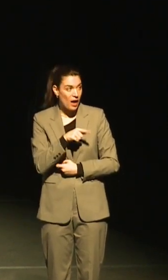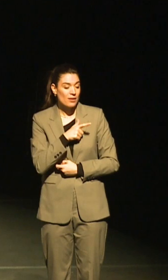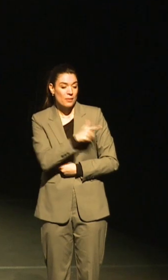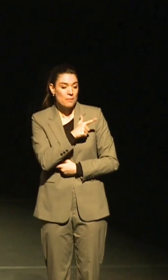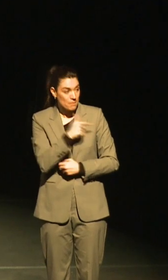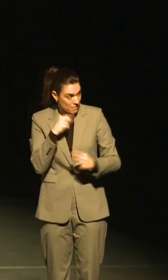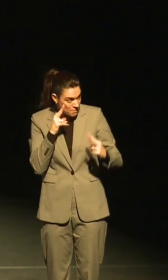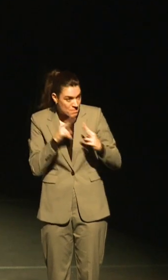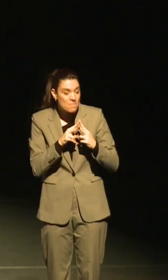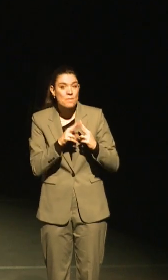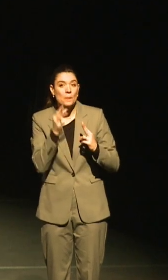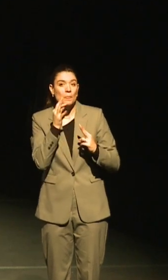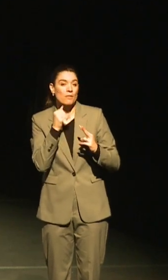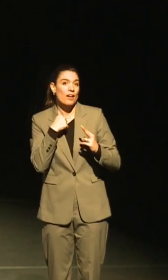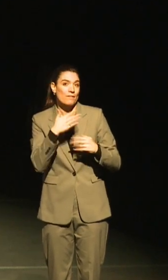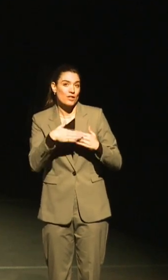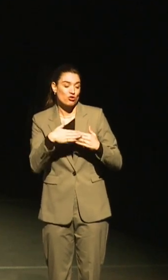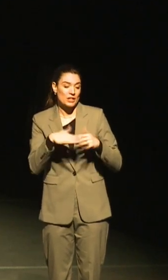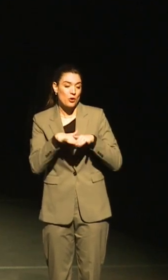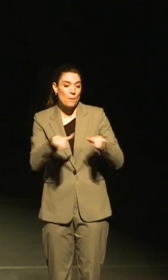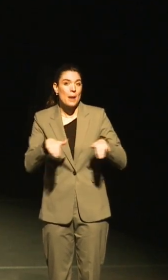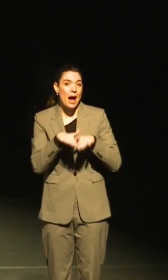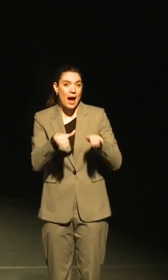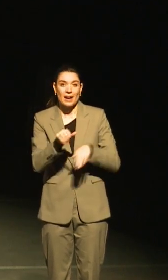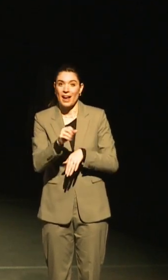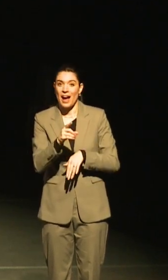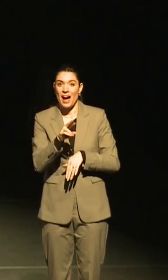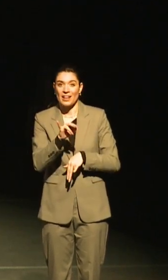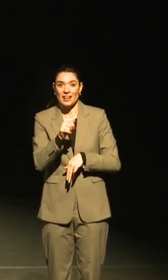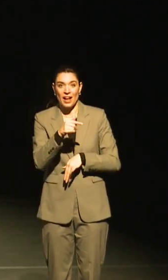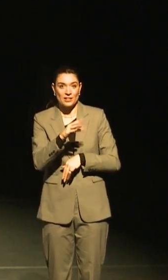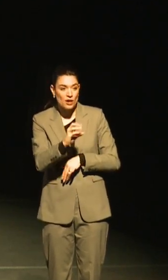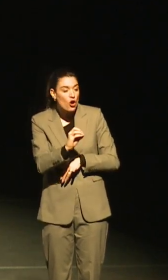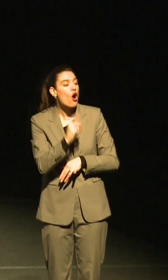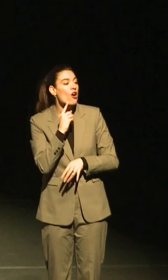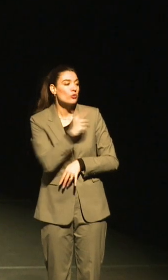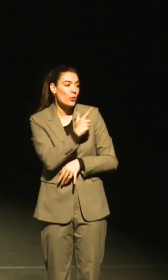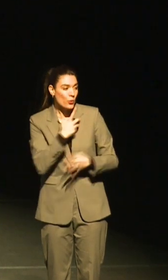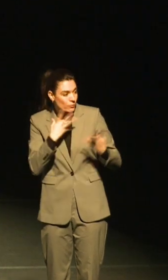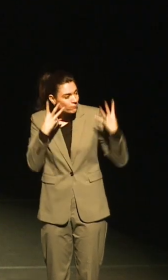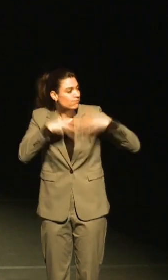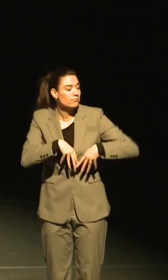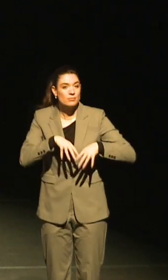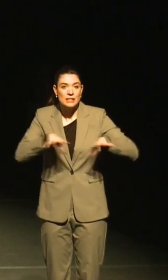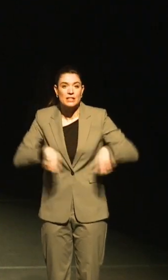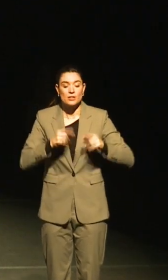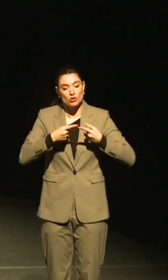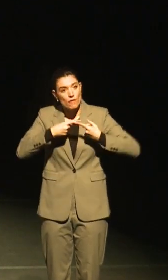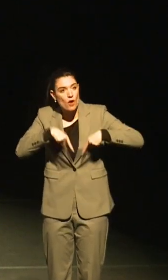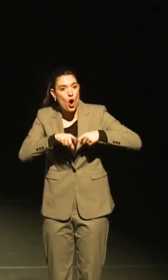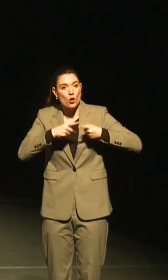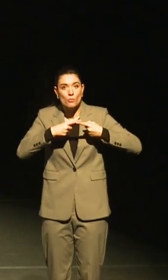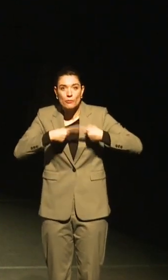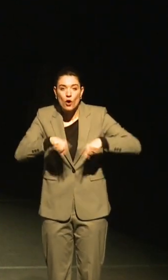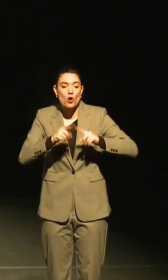Adriatica e cominciarono i primi forum no si comincia a organizzare i primi forum ma a